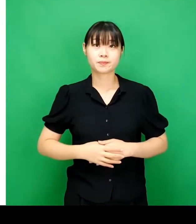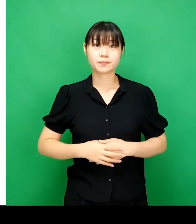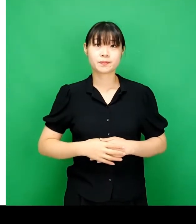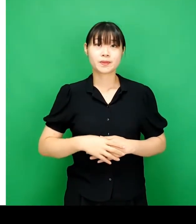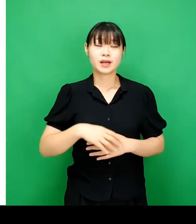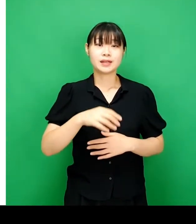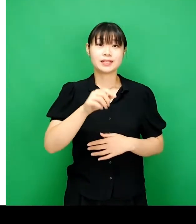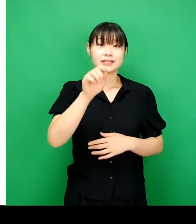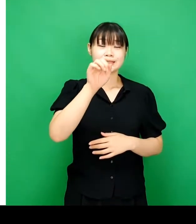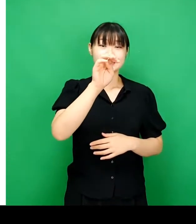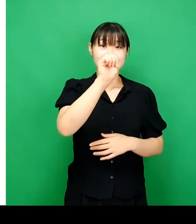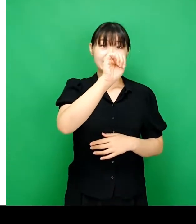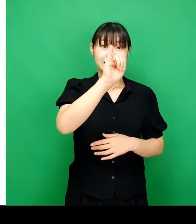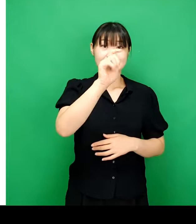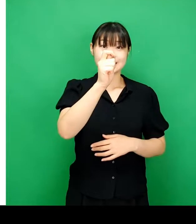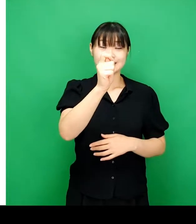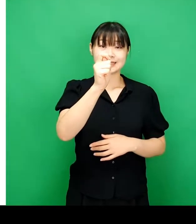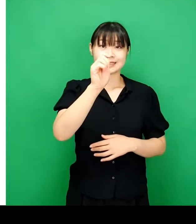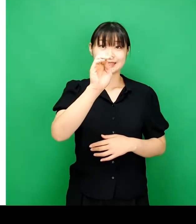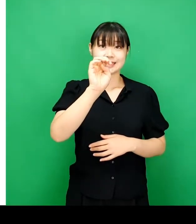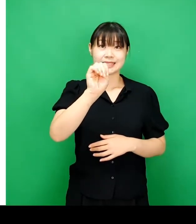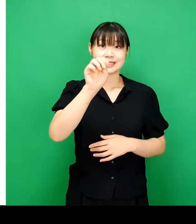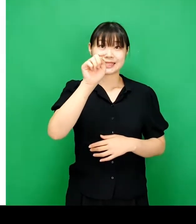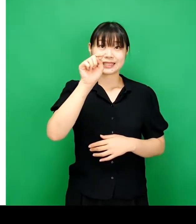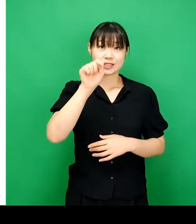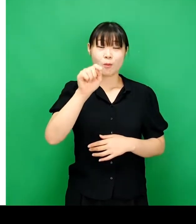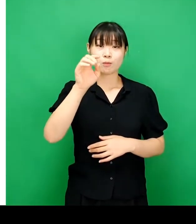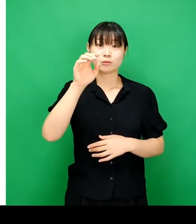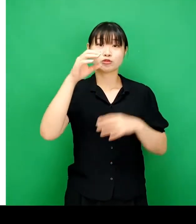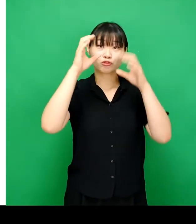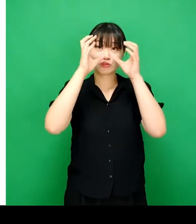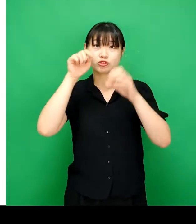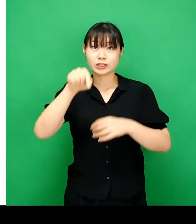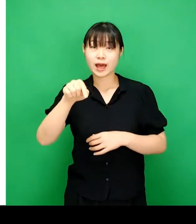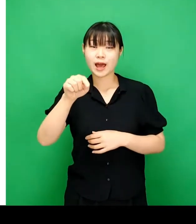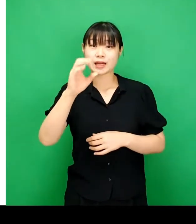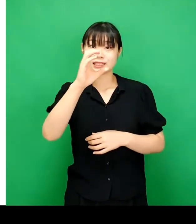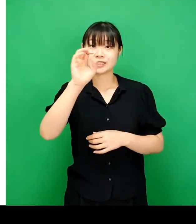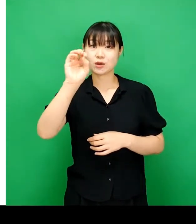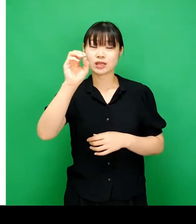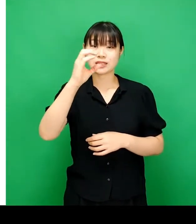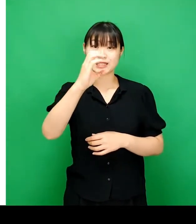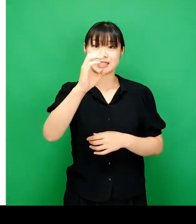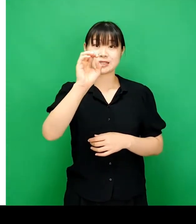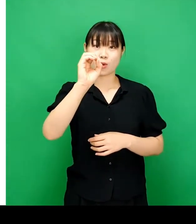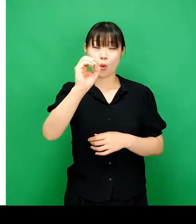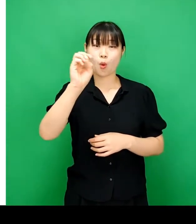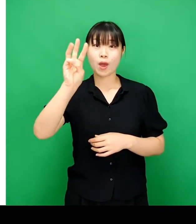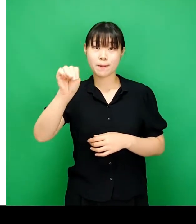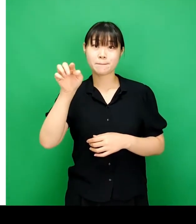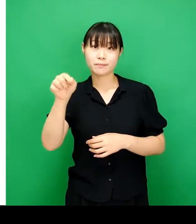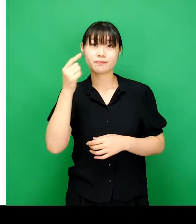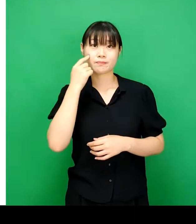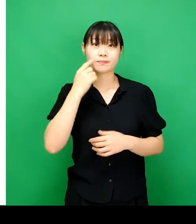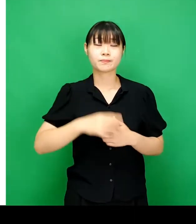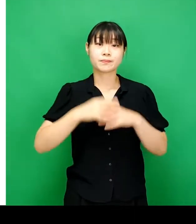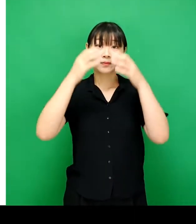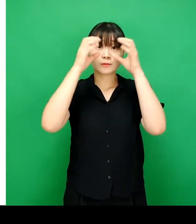구글 공식 문서 내에서 자료를 검색하기 위해 사이트 google.com을 추가합니다.